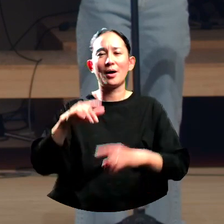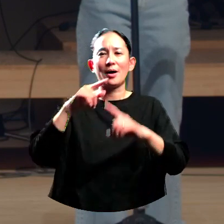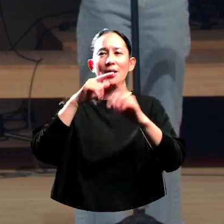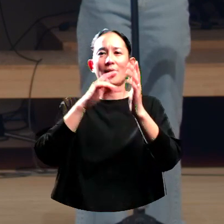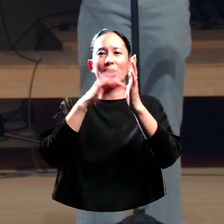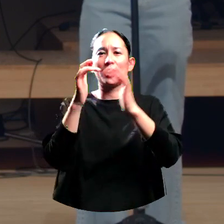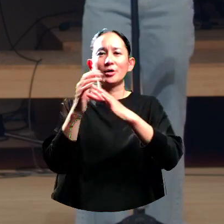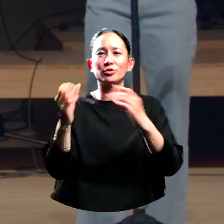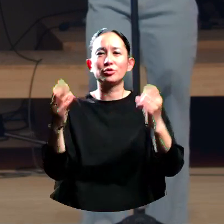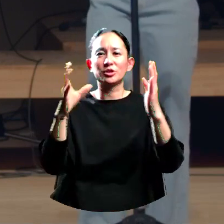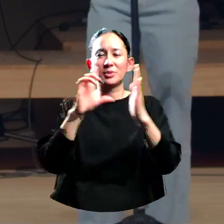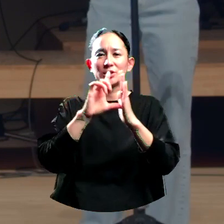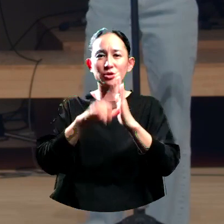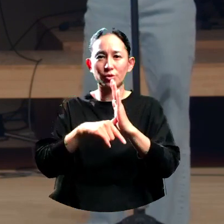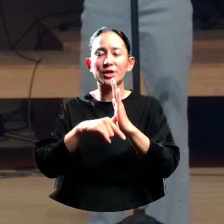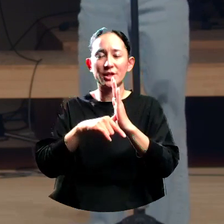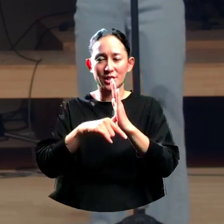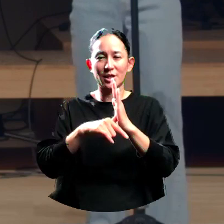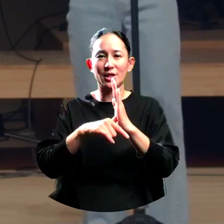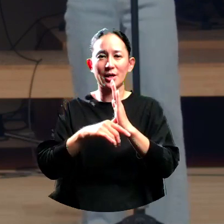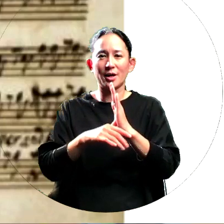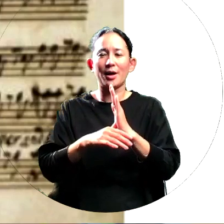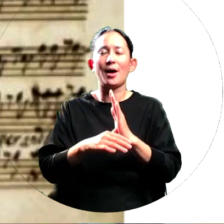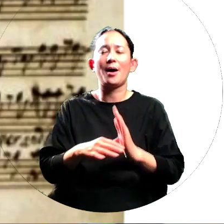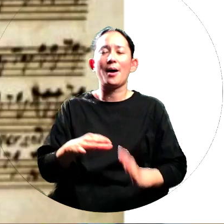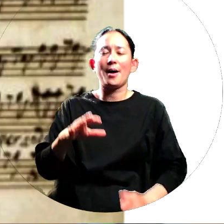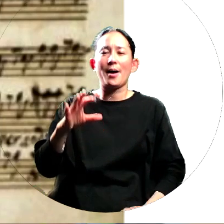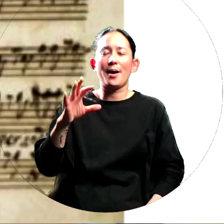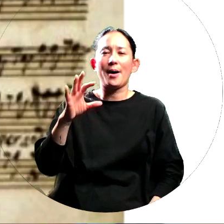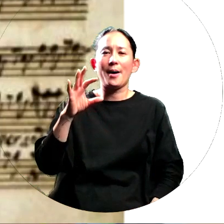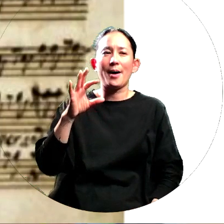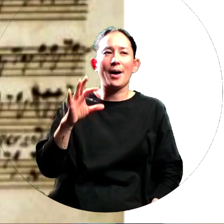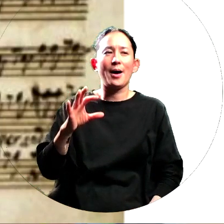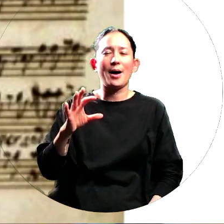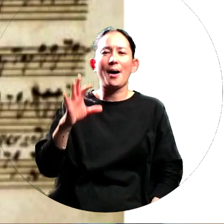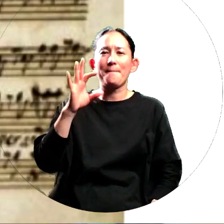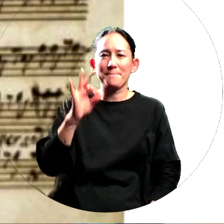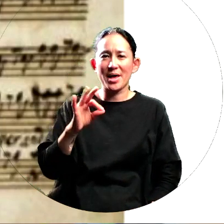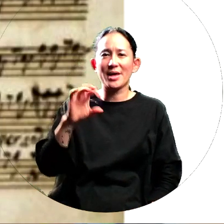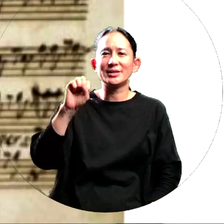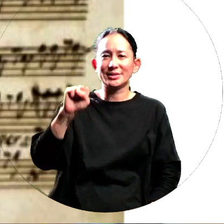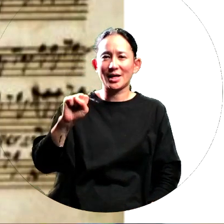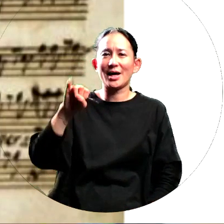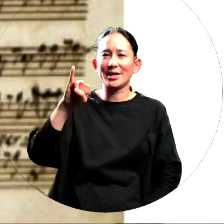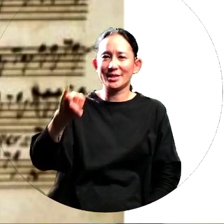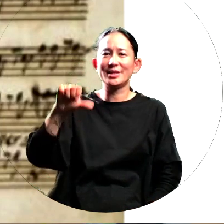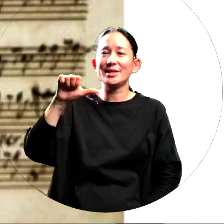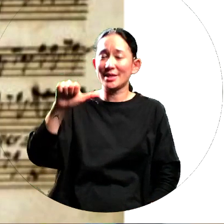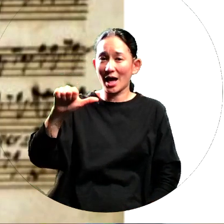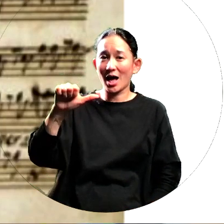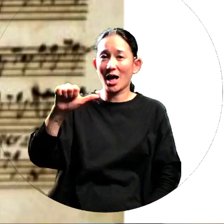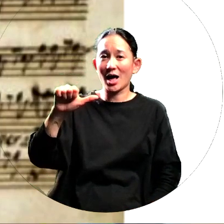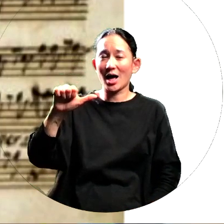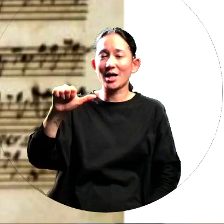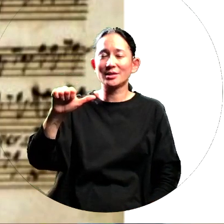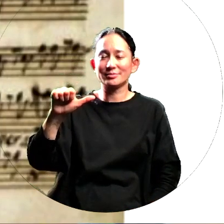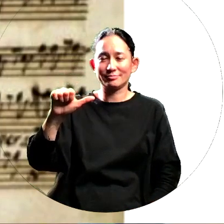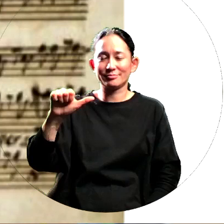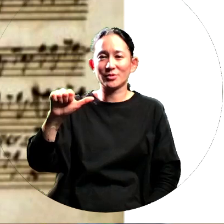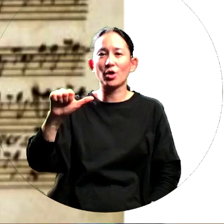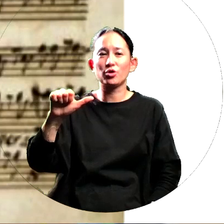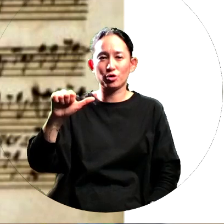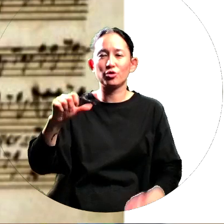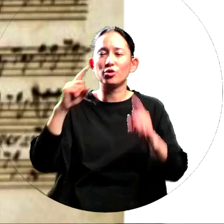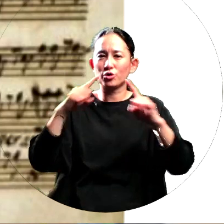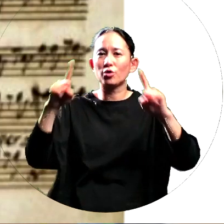になるとメサイア、ハレルヤコーラスって聞いたことあるでしょ？ハレルヤ。 Have you ever heard this song,